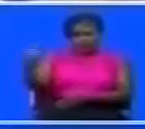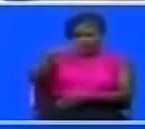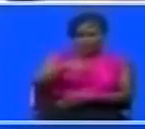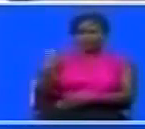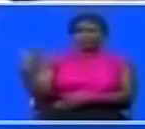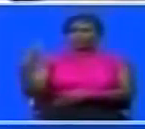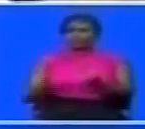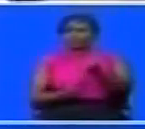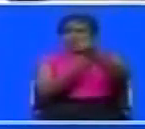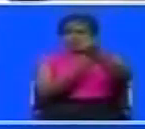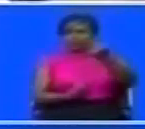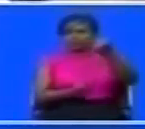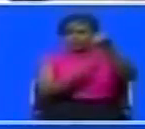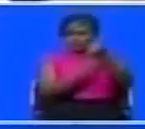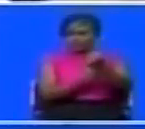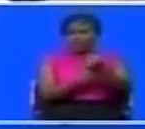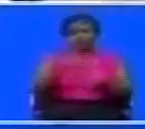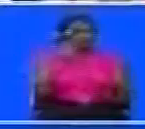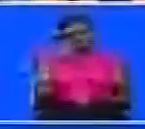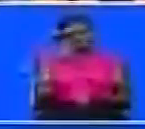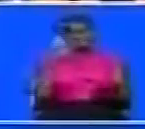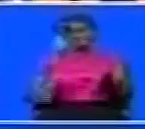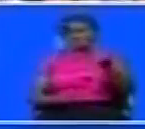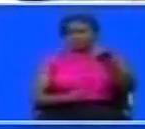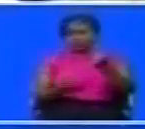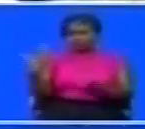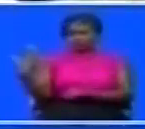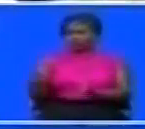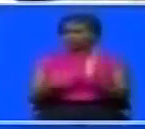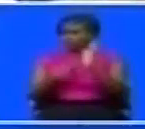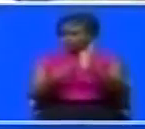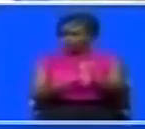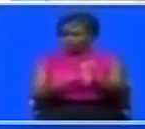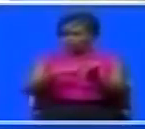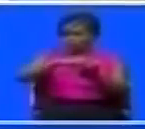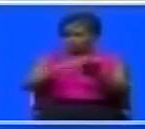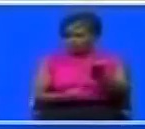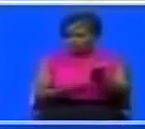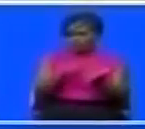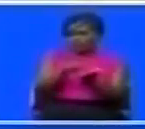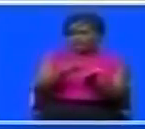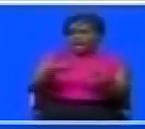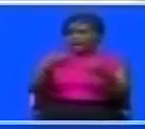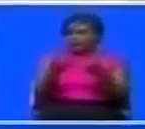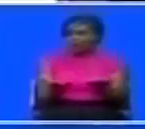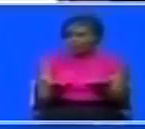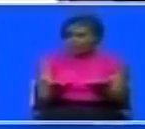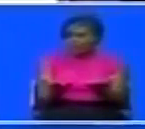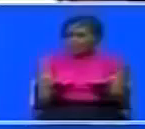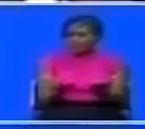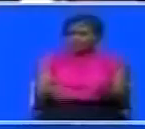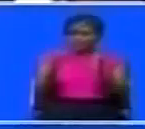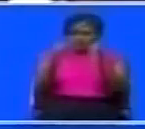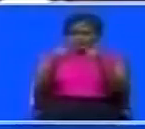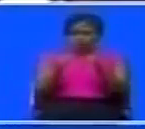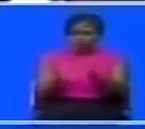the primary certified original documents, kuoneshana kwamba kama ni casual workers waliandikwa, hao casual workers ni wagani. So is